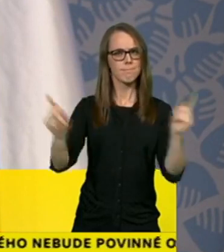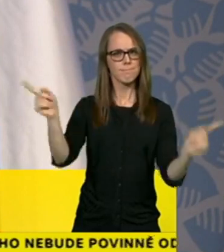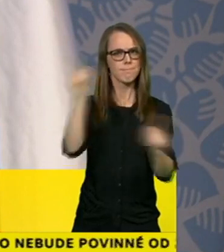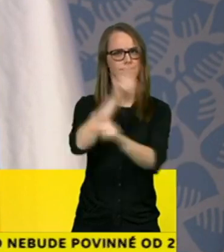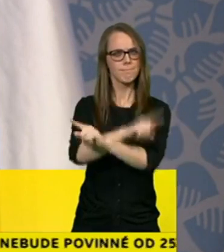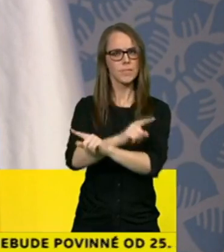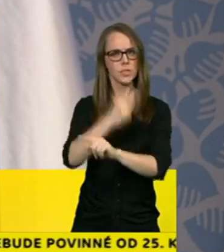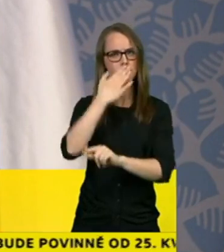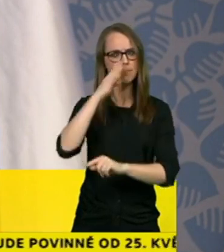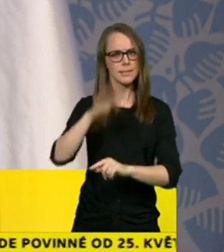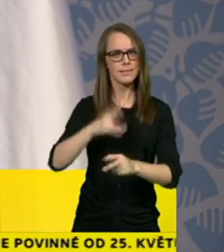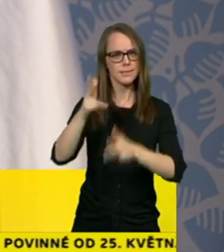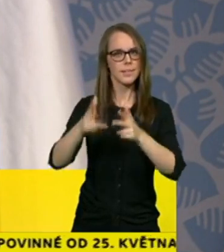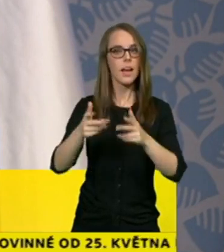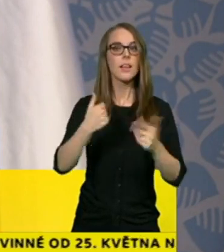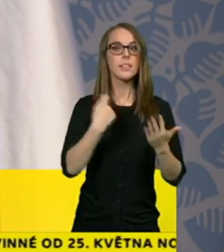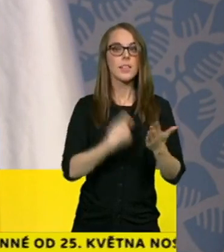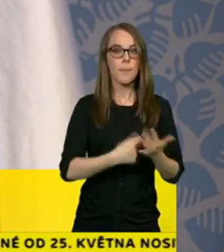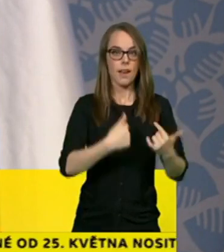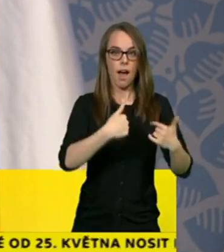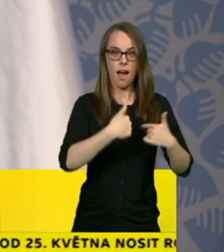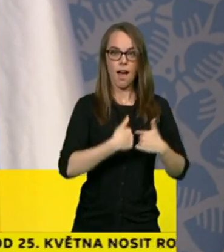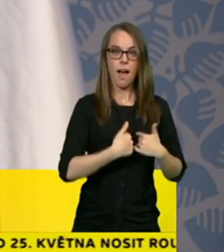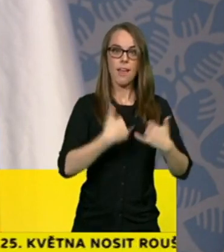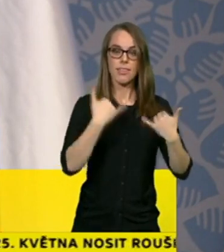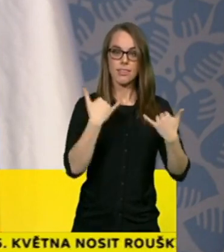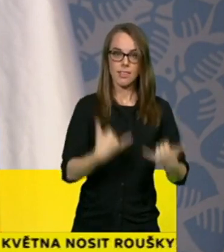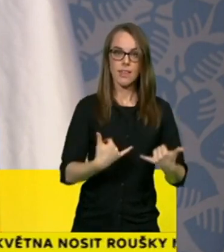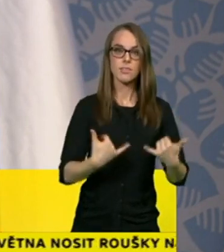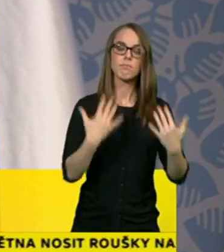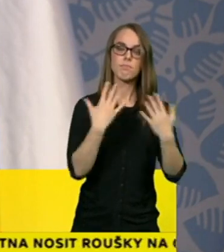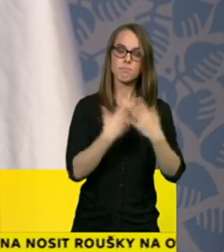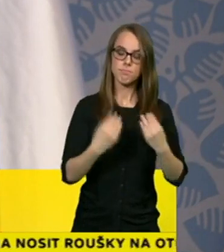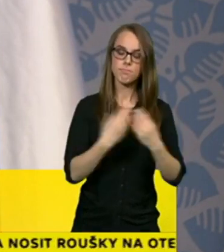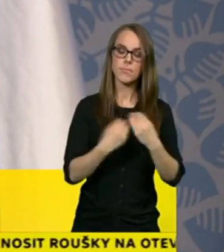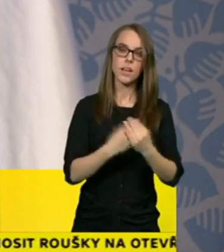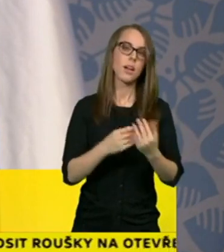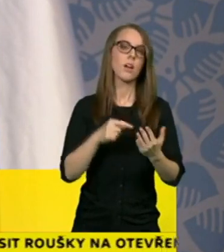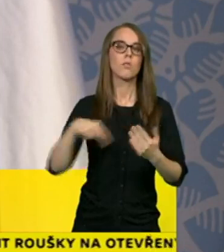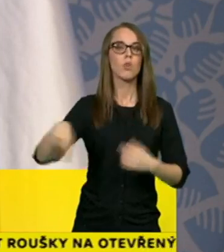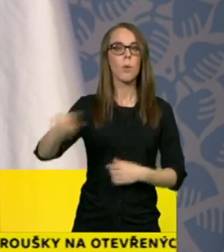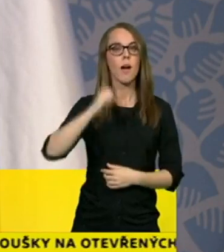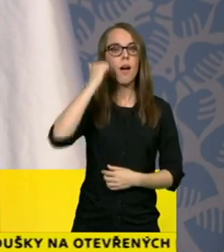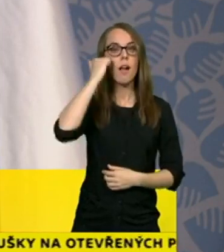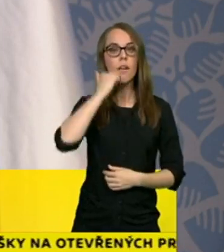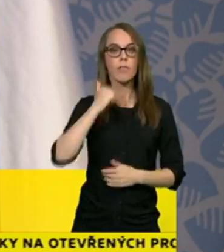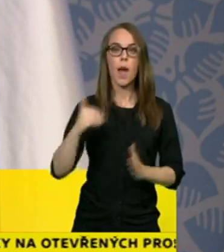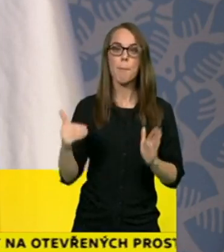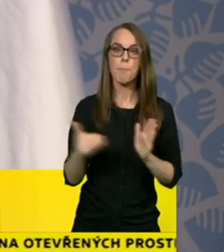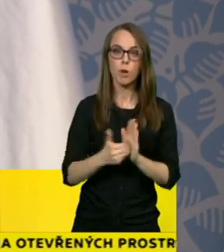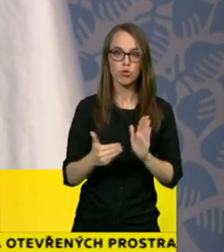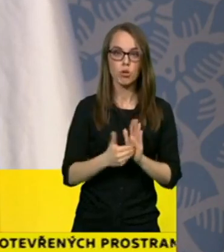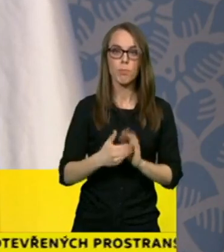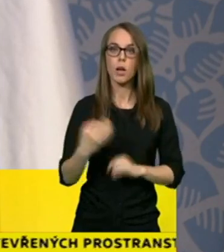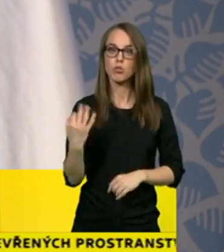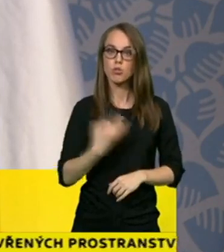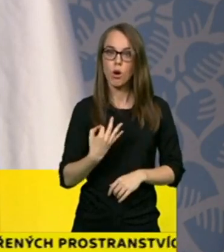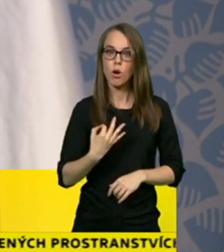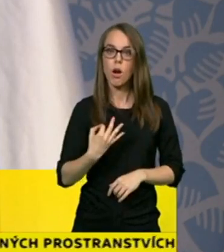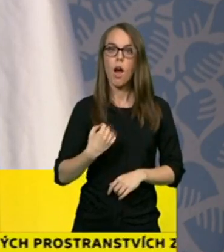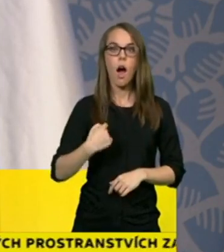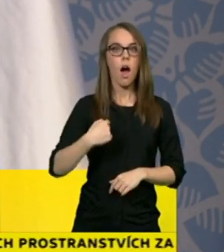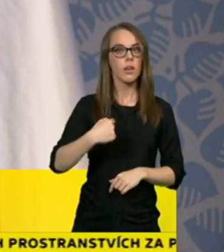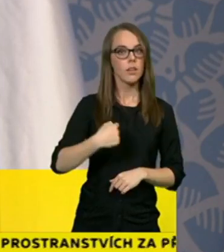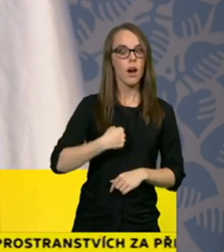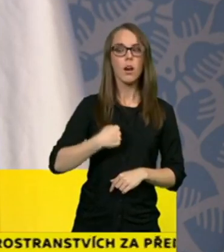o rouškách, a kterou vnímáme, nejsme k ní hluší ani slepí, a proto jsem já požádal